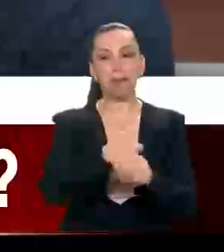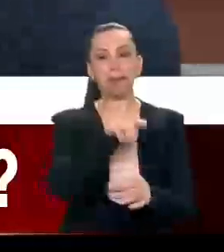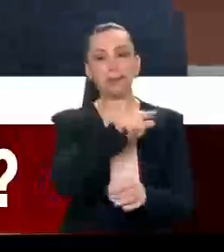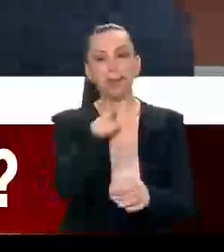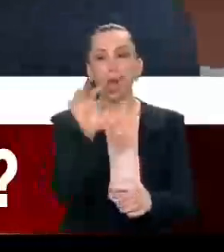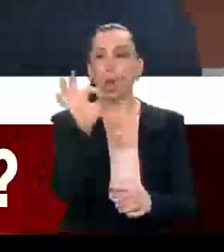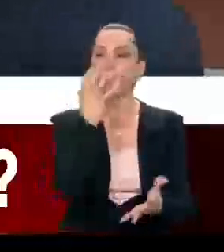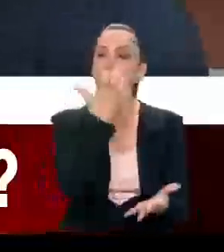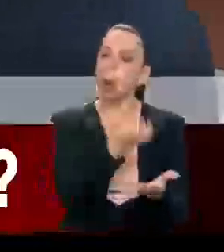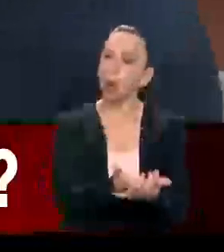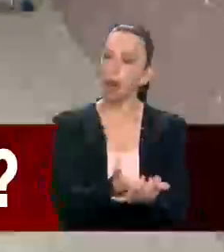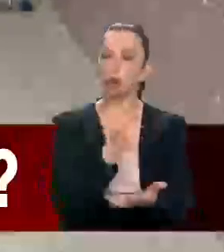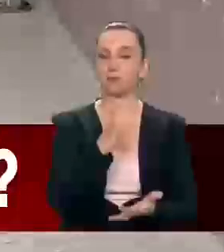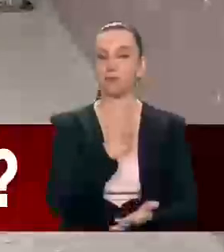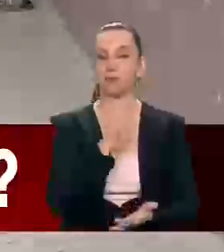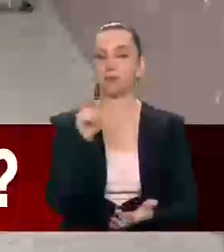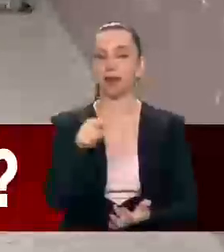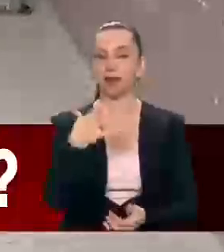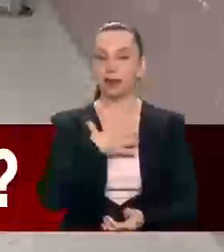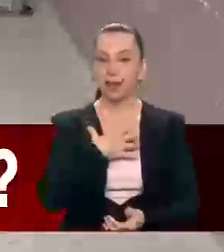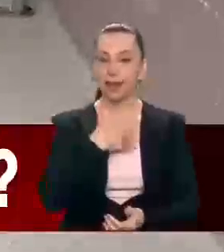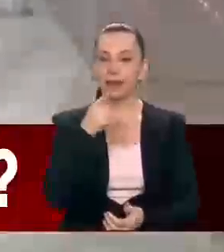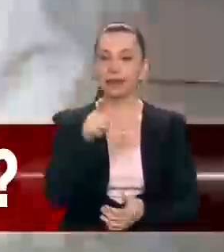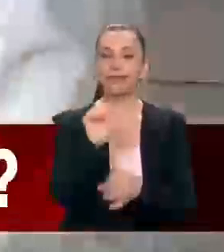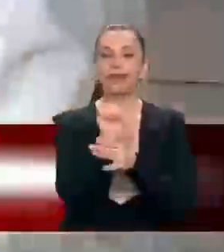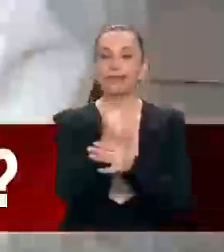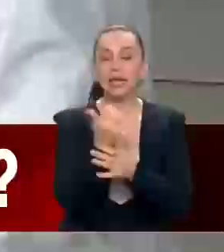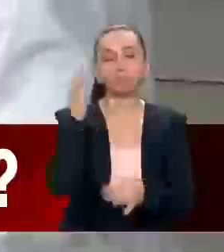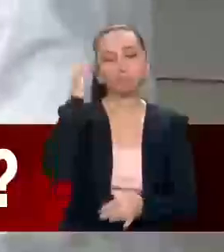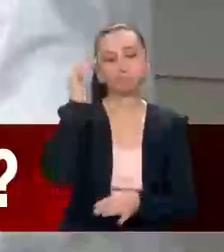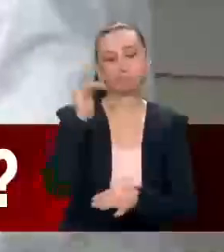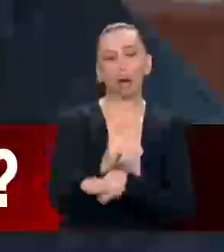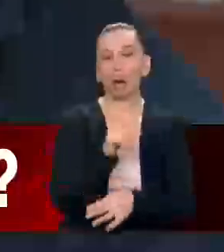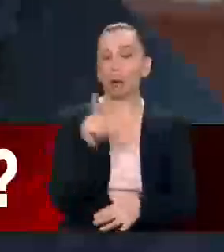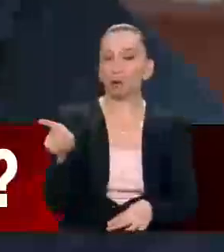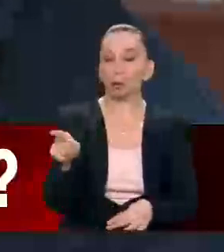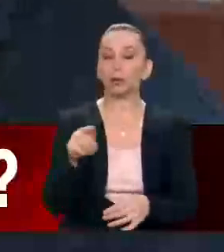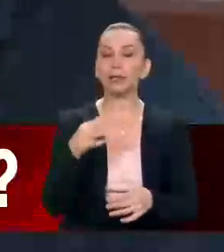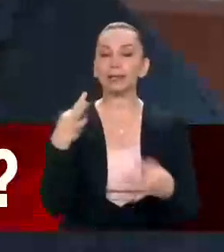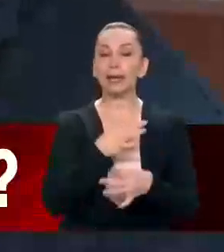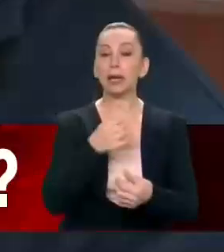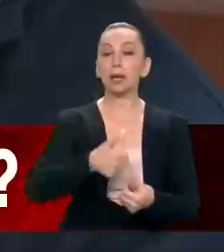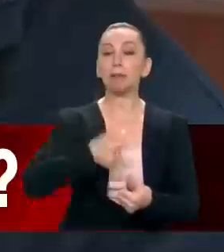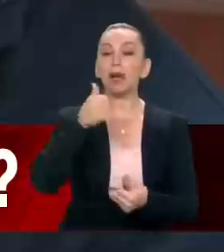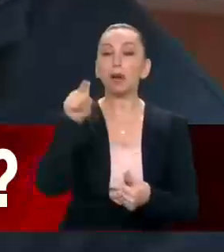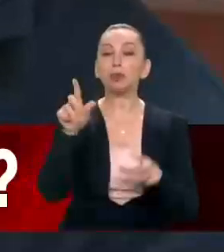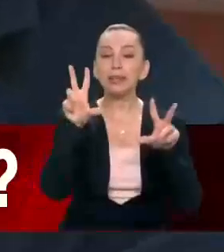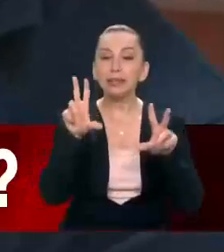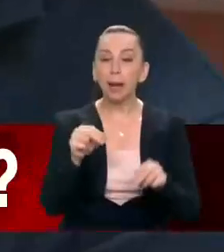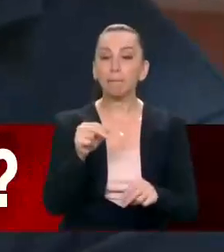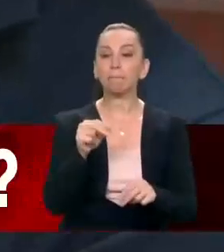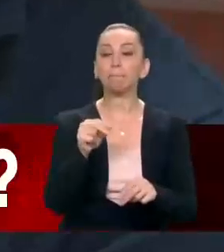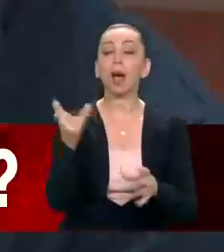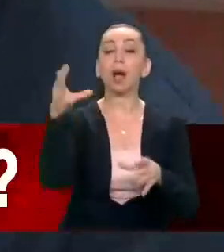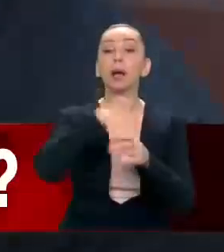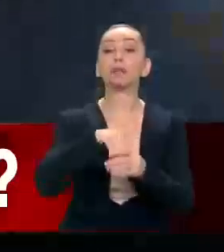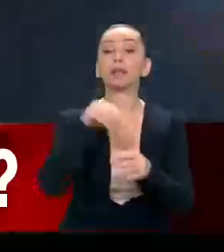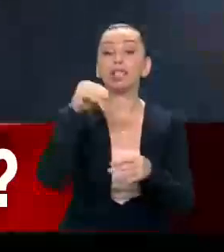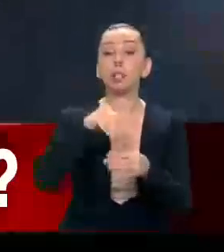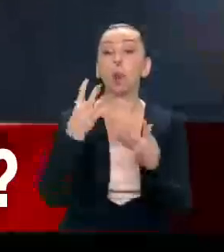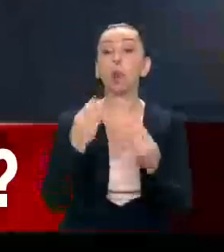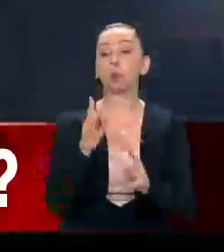önerge ile sağlanabilir ve kendilerini staj mağduru olarak tanımlayanların durumu Sayın Bakan bunun Aslında net bir şekilde kapsamda olmadığını